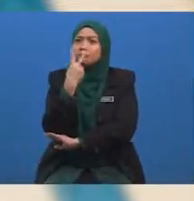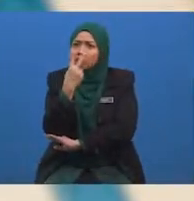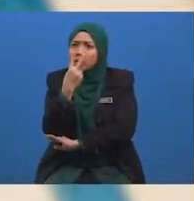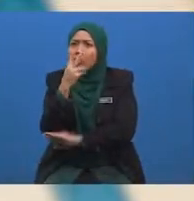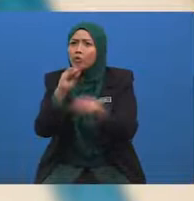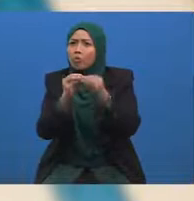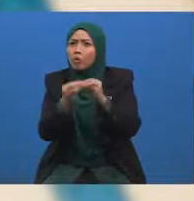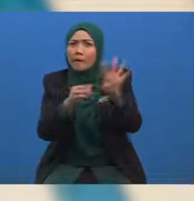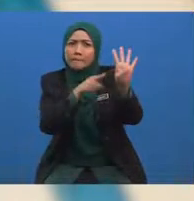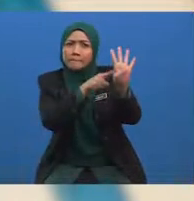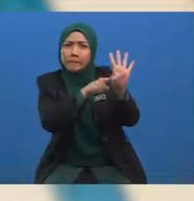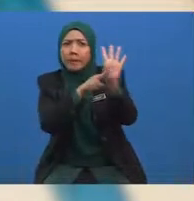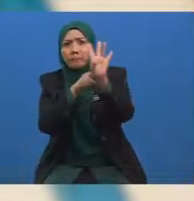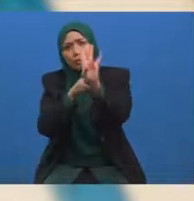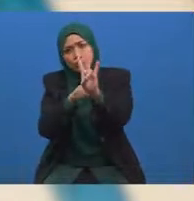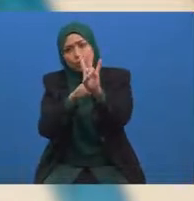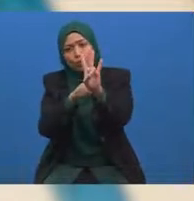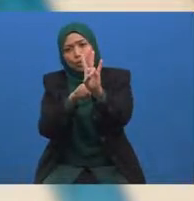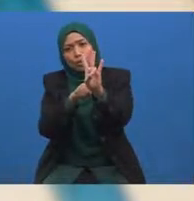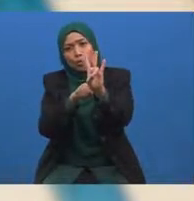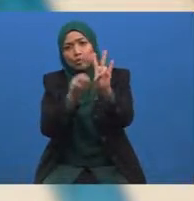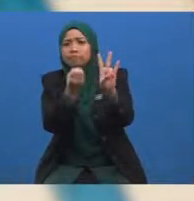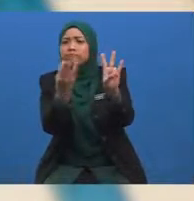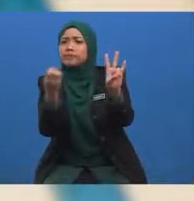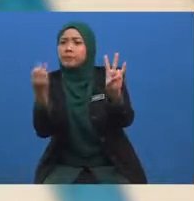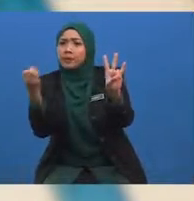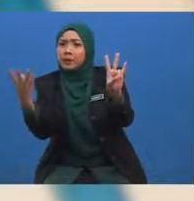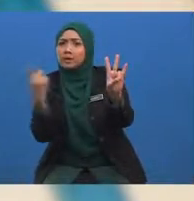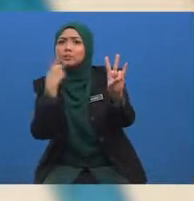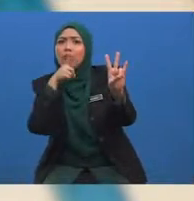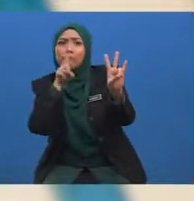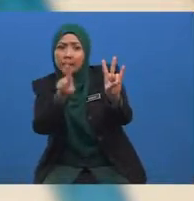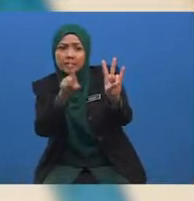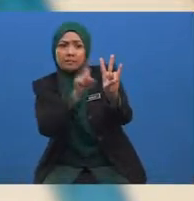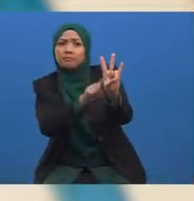47. Apa nombor yang bila didarabkan jawapannya